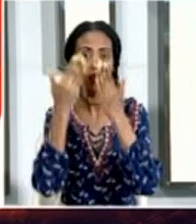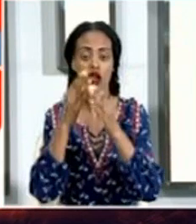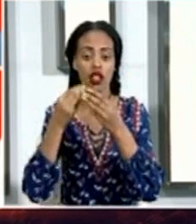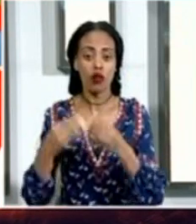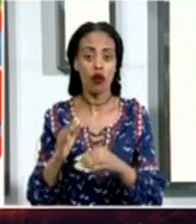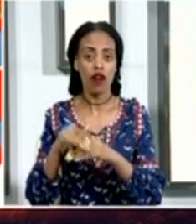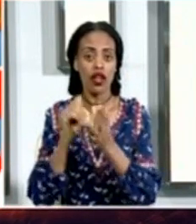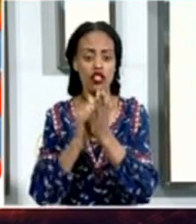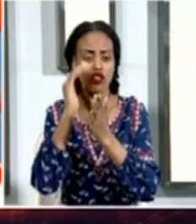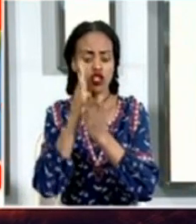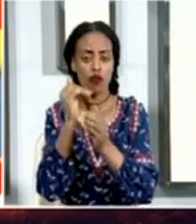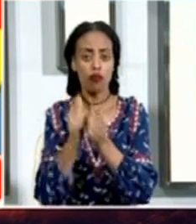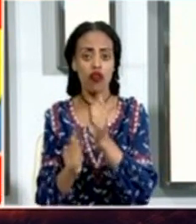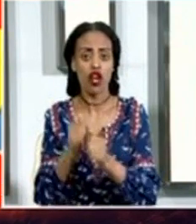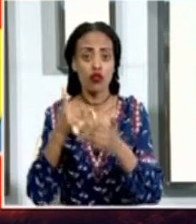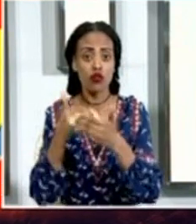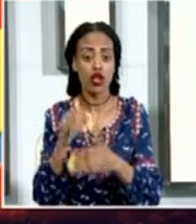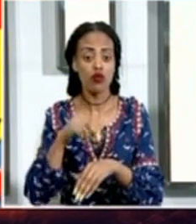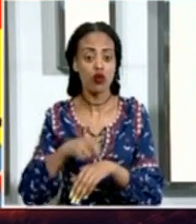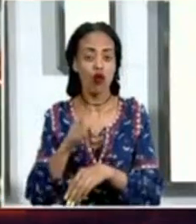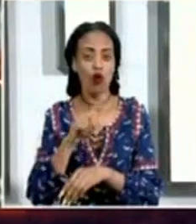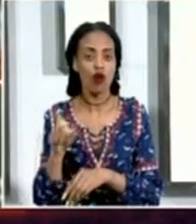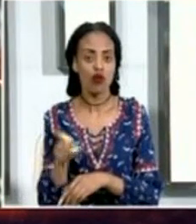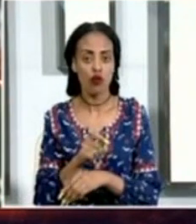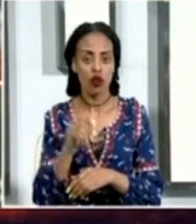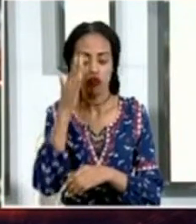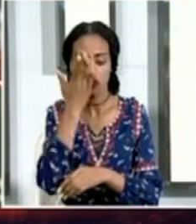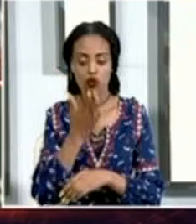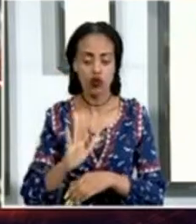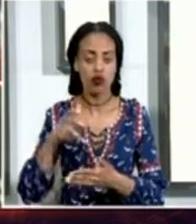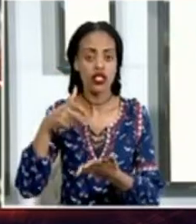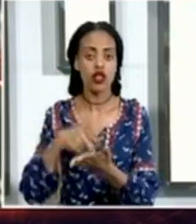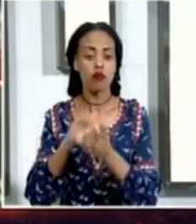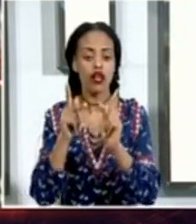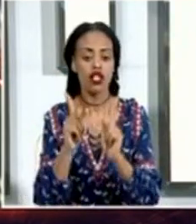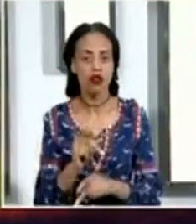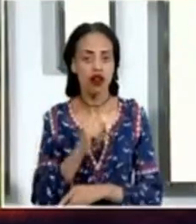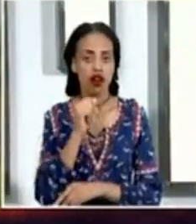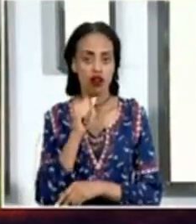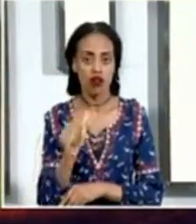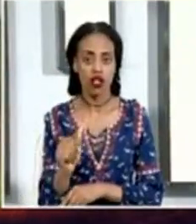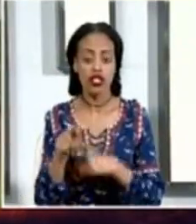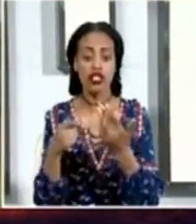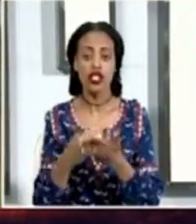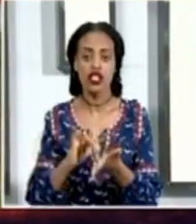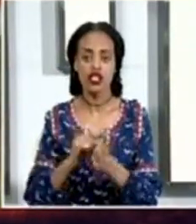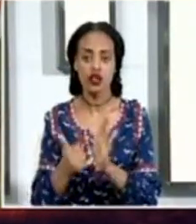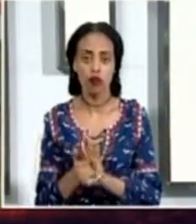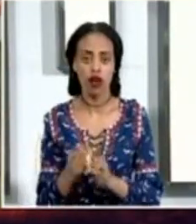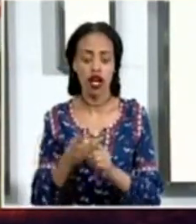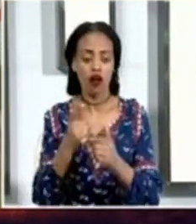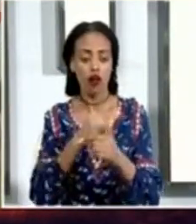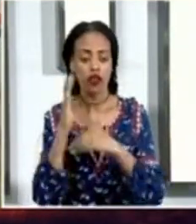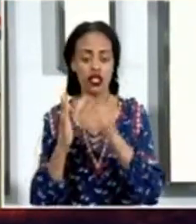ኣብ ቀላቅል ጫፍ ምፍራስ በፂሑ ኣብ ዝነበረሉ እዋን እውን እንተኾነ ፈፂሙ ዝተንበርከኸ ህዝቢ ኣይነበረን። ስለዚ ድማ ካብ የማነ